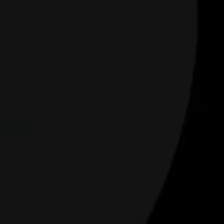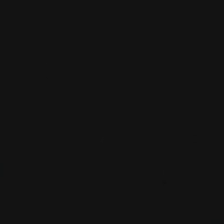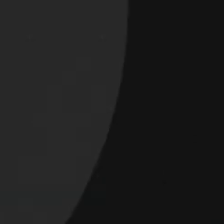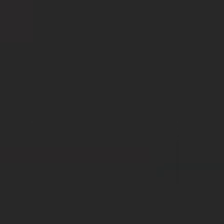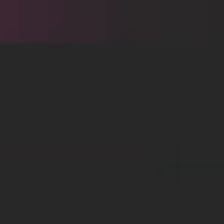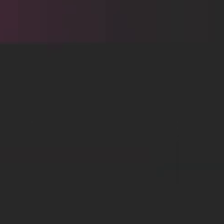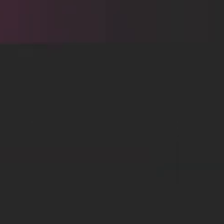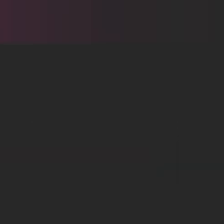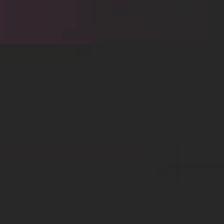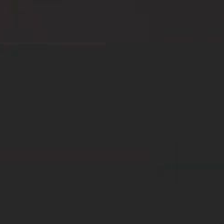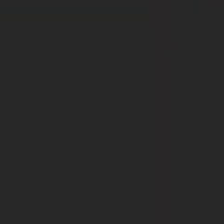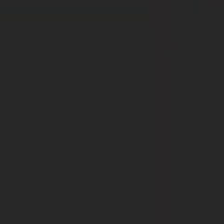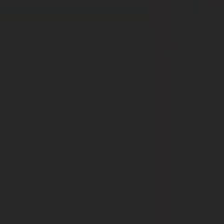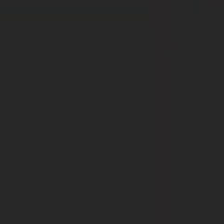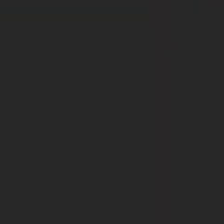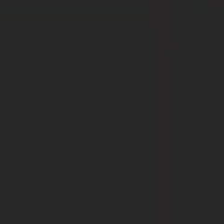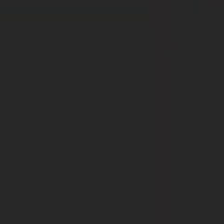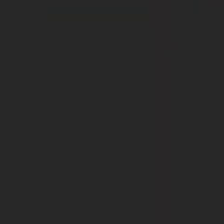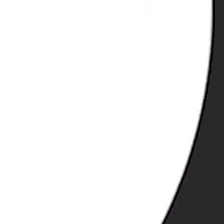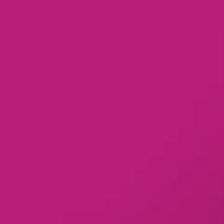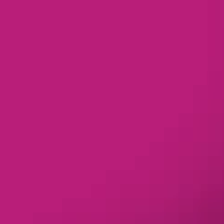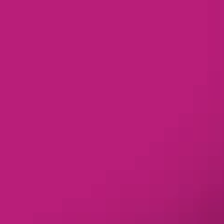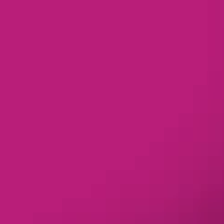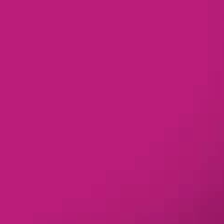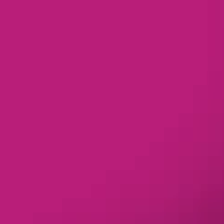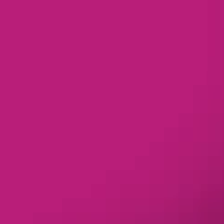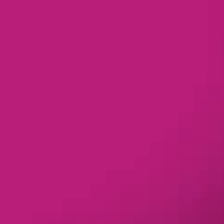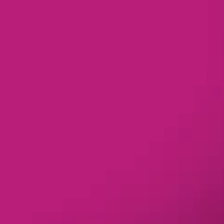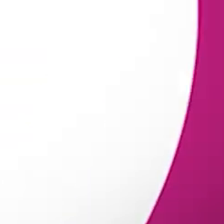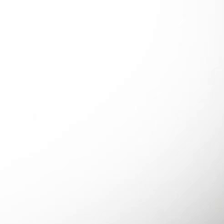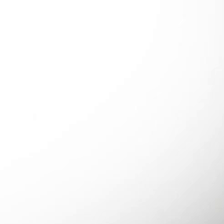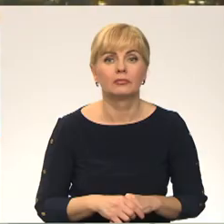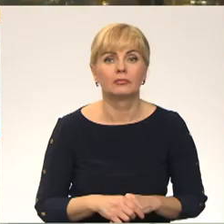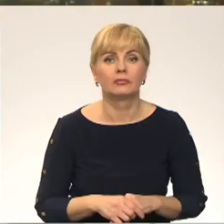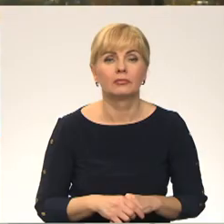Re! Viss ēters ir te!